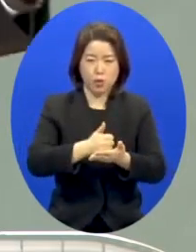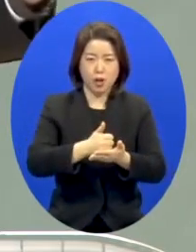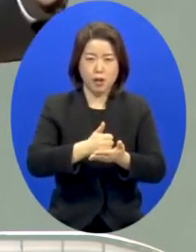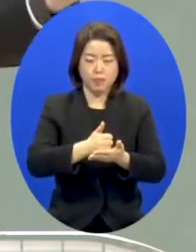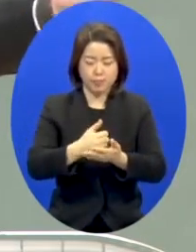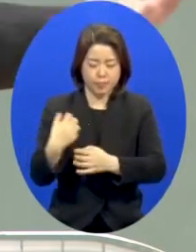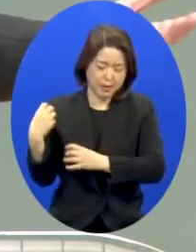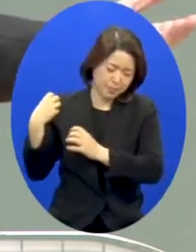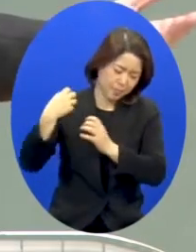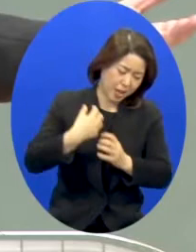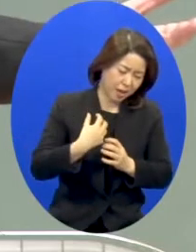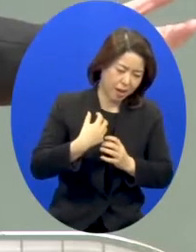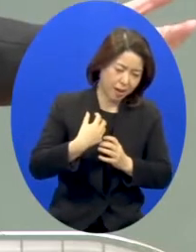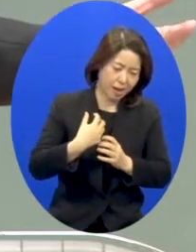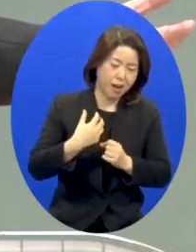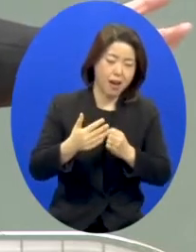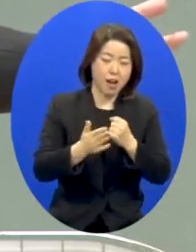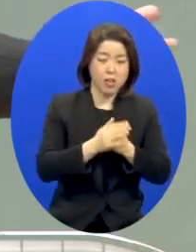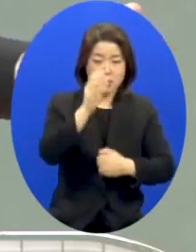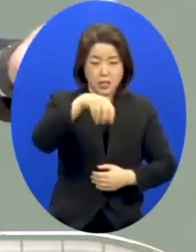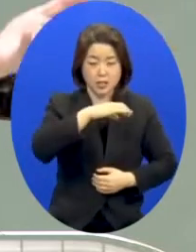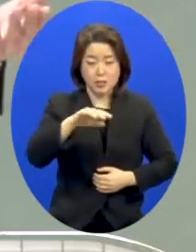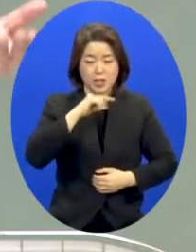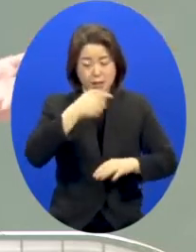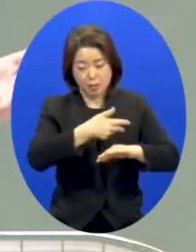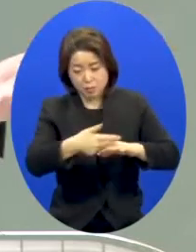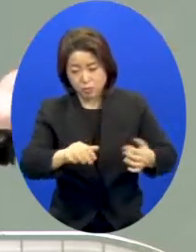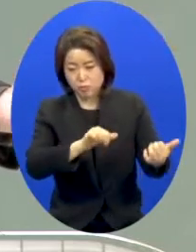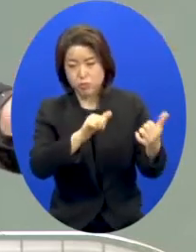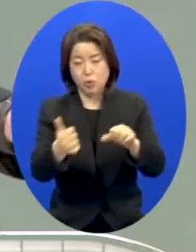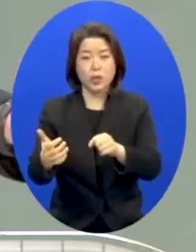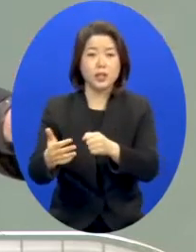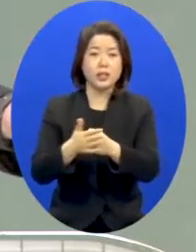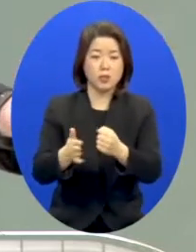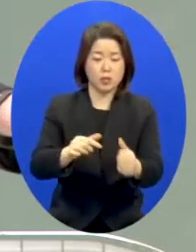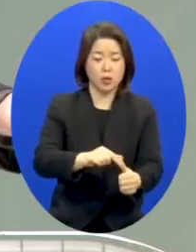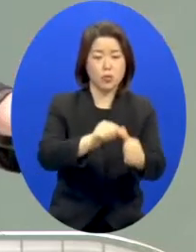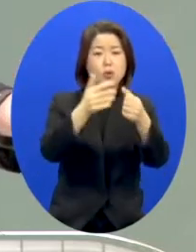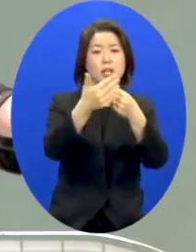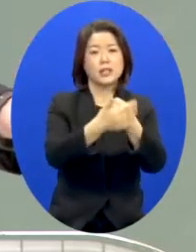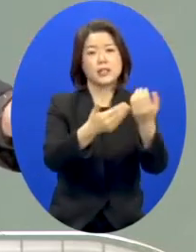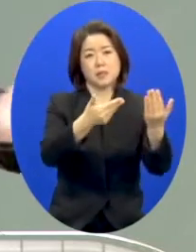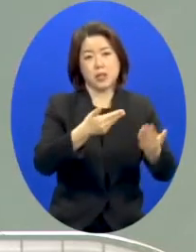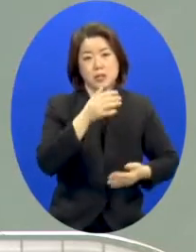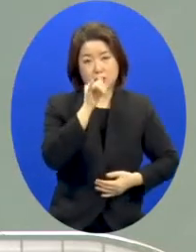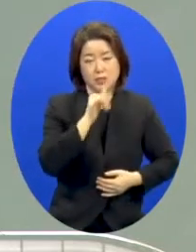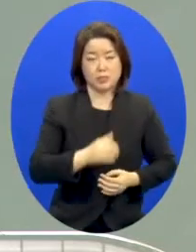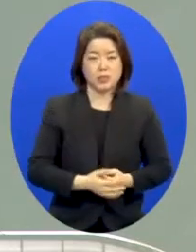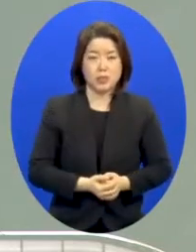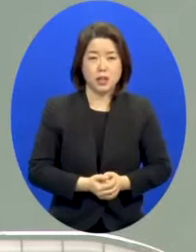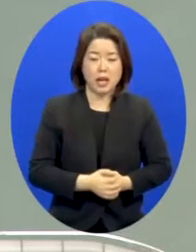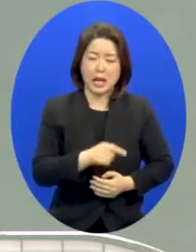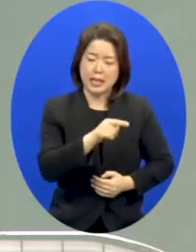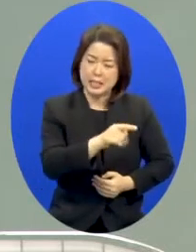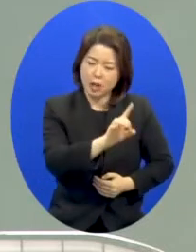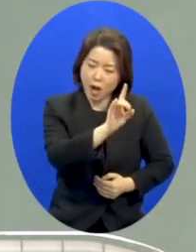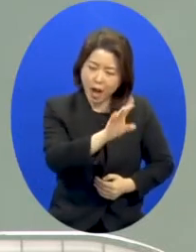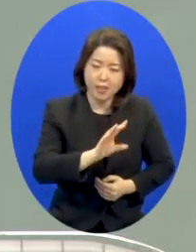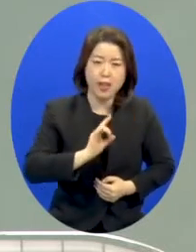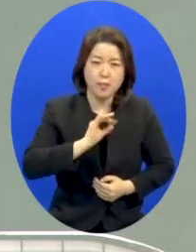십자가에 피흘려 죽으심으로 우리가 다 구원의 은혜를 받았습니다 2일 하나만